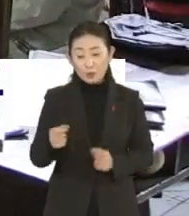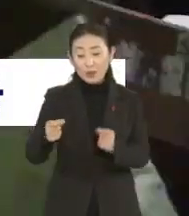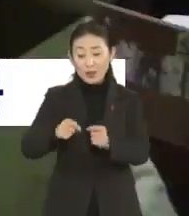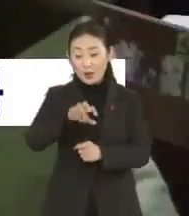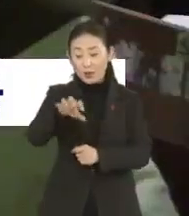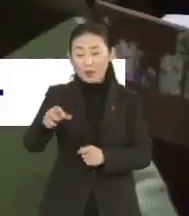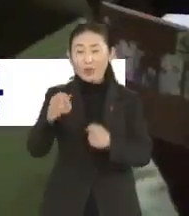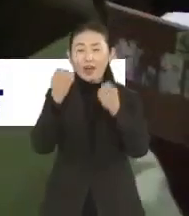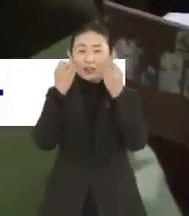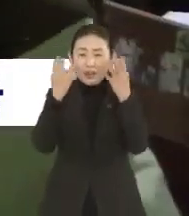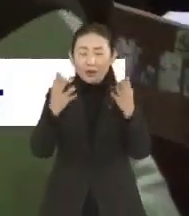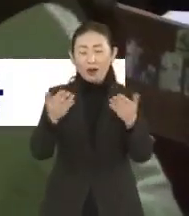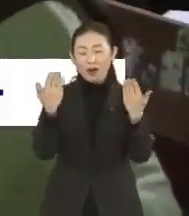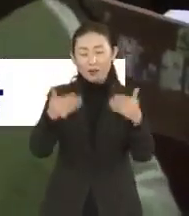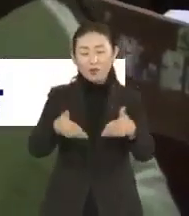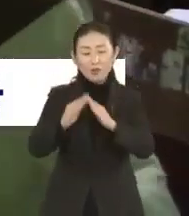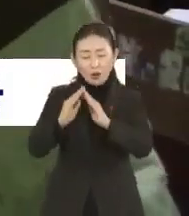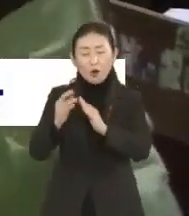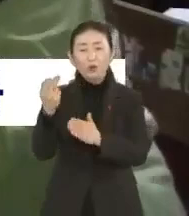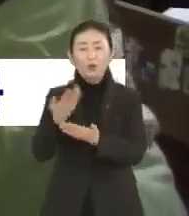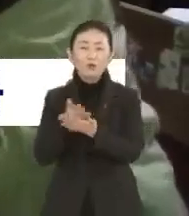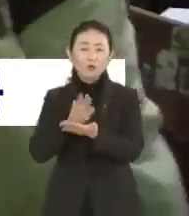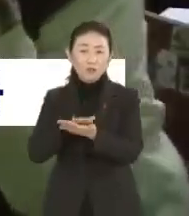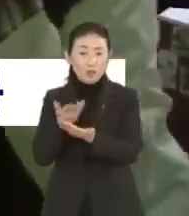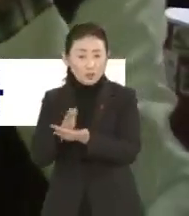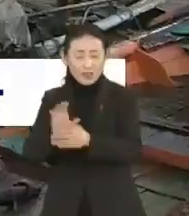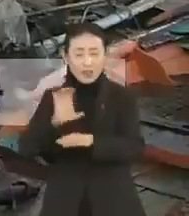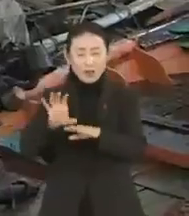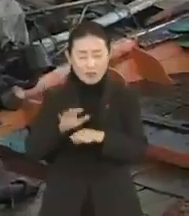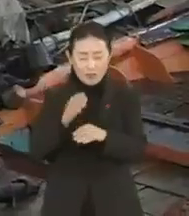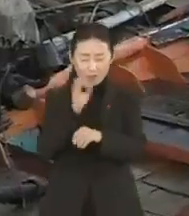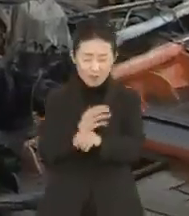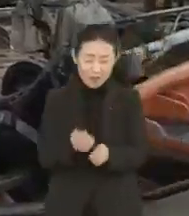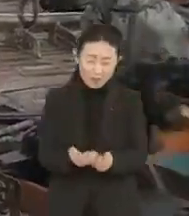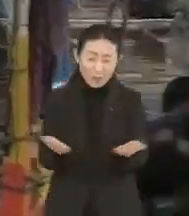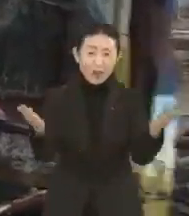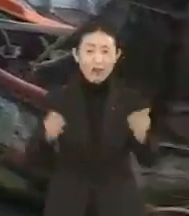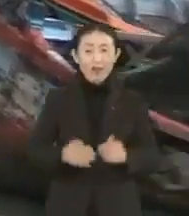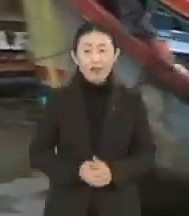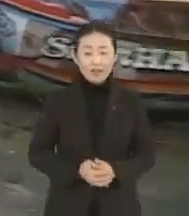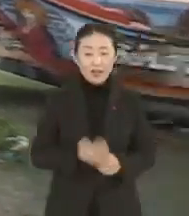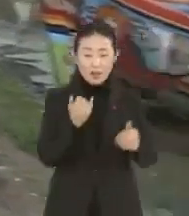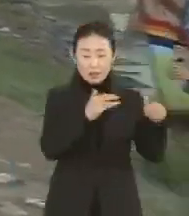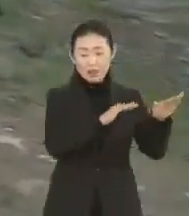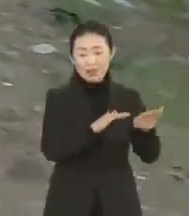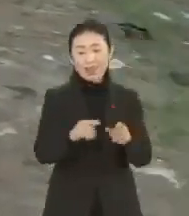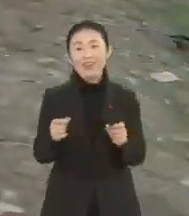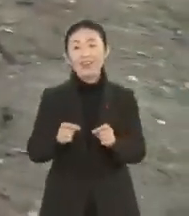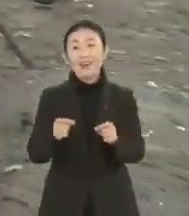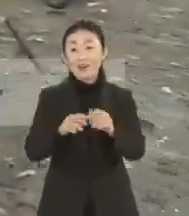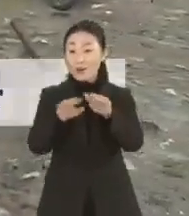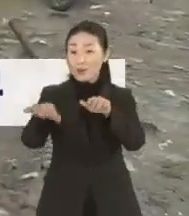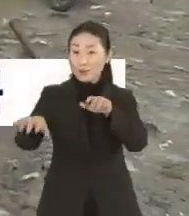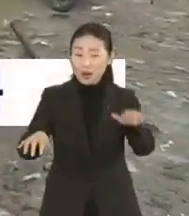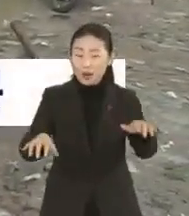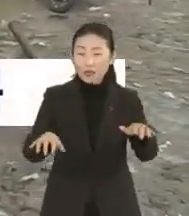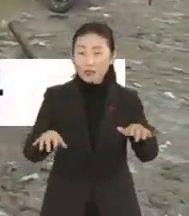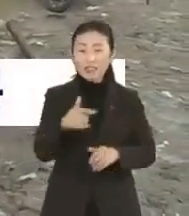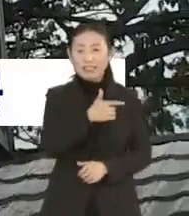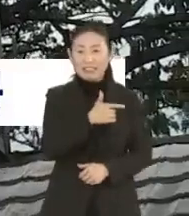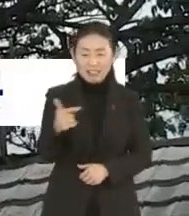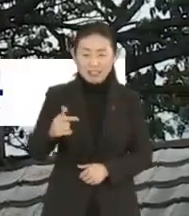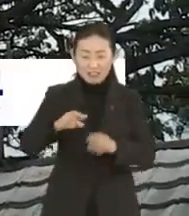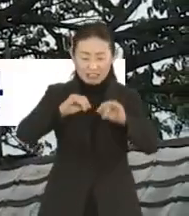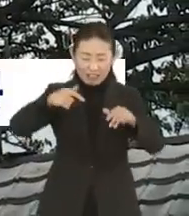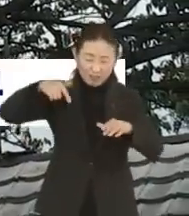학교를 신축하거나 보수했고 컴퓨터 등 기자재도 제공했습니다. 바닷가에 인접한 작은 마을에는 최근 대형